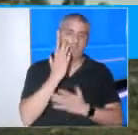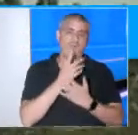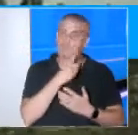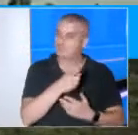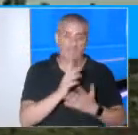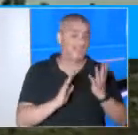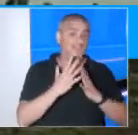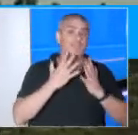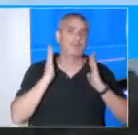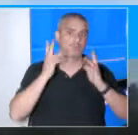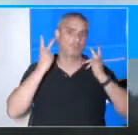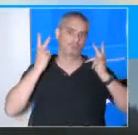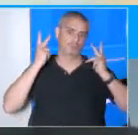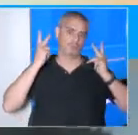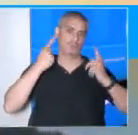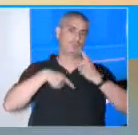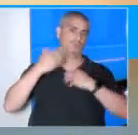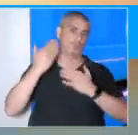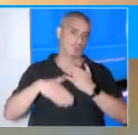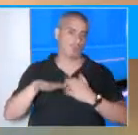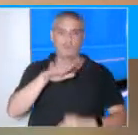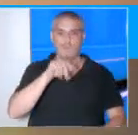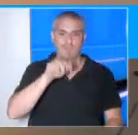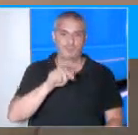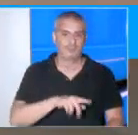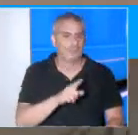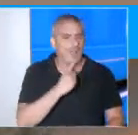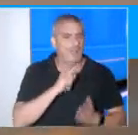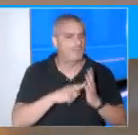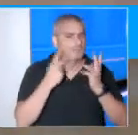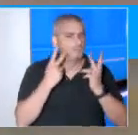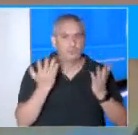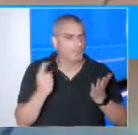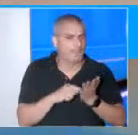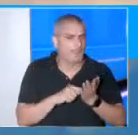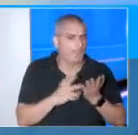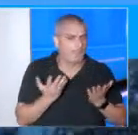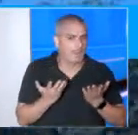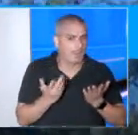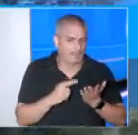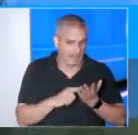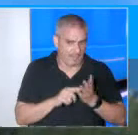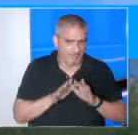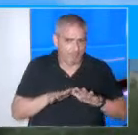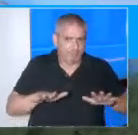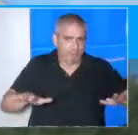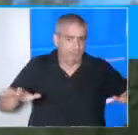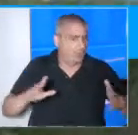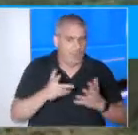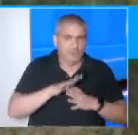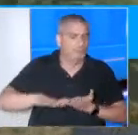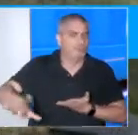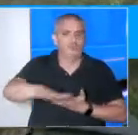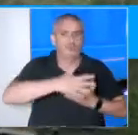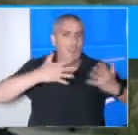מדובר בשריפה המשמעותית ביותר בשנים האחרונות במרחב הזה. הכוונה המשמעותית היא כמעט, כי ההתרחבות שלה, השטח